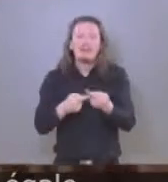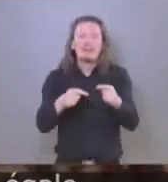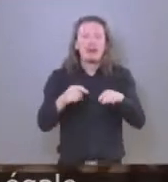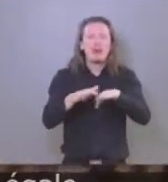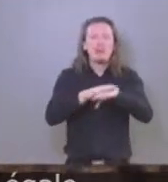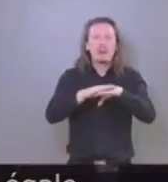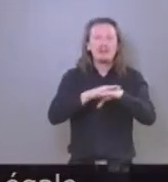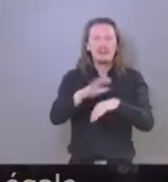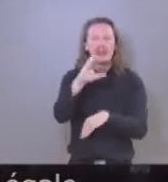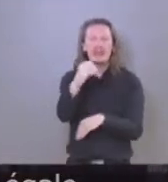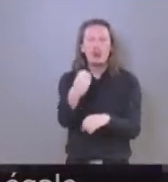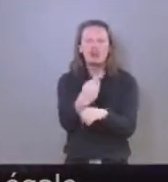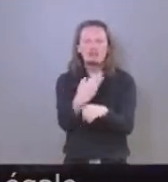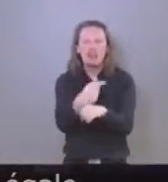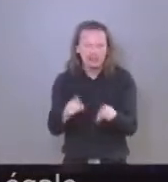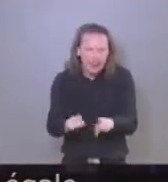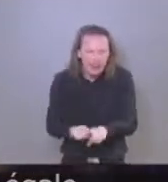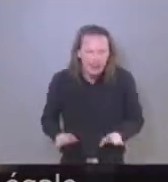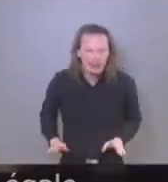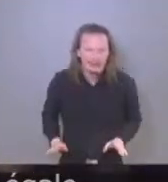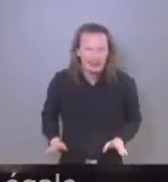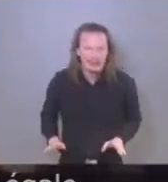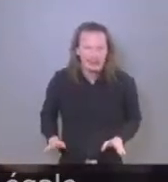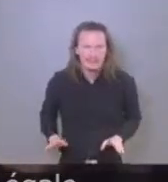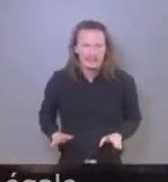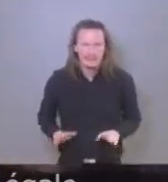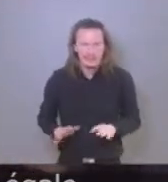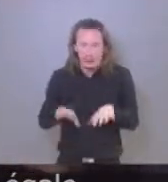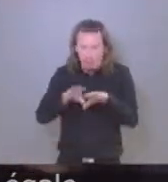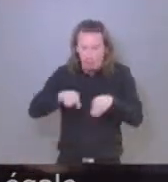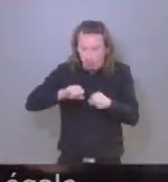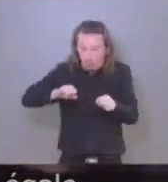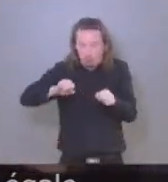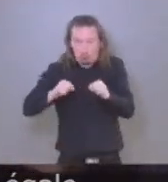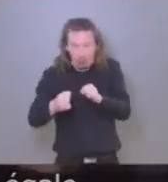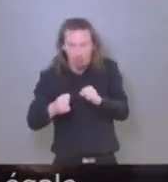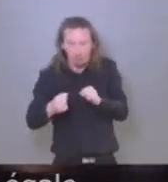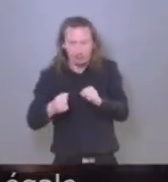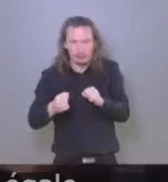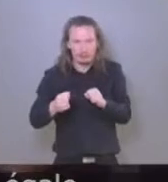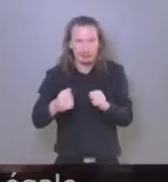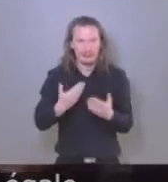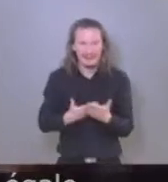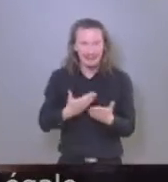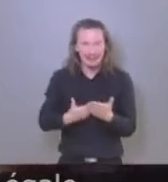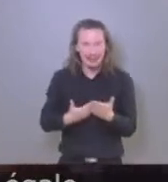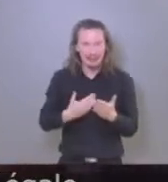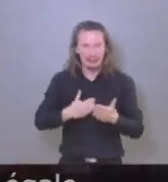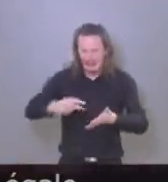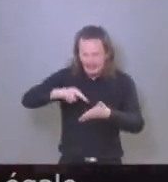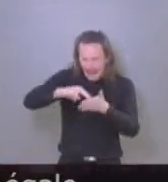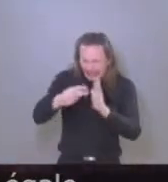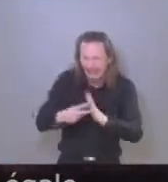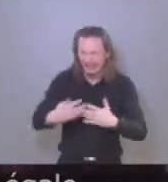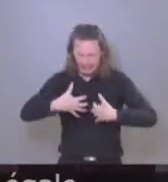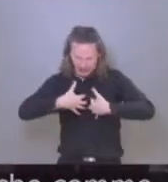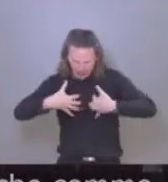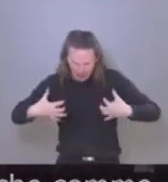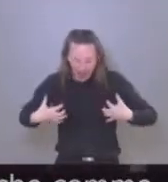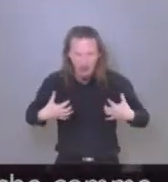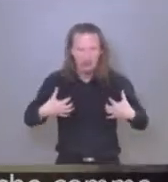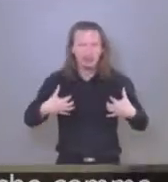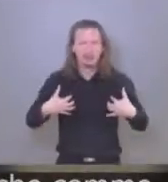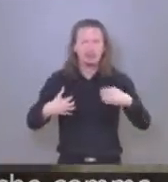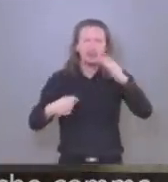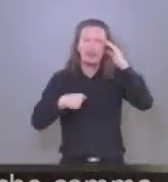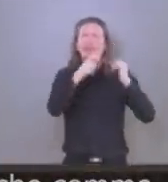zéro déchet, etc., etc. C'est ça, changer la matrice productive. Vous voyez que c'est de l'invention. C'est de la technique, c'est de la science. Il n'y a que des imbéciles